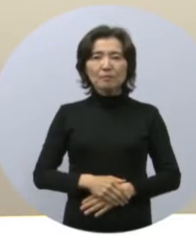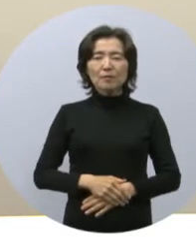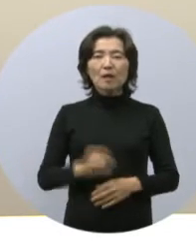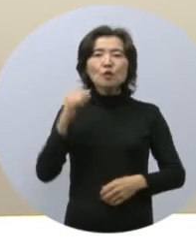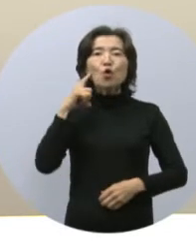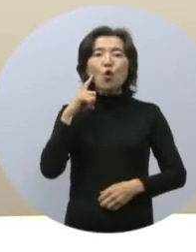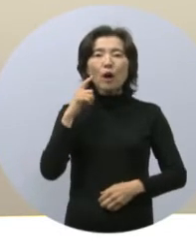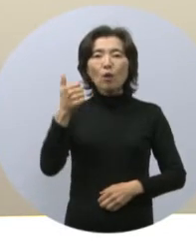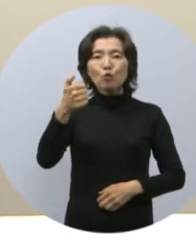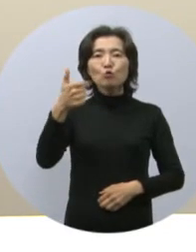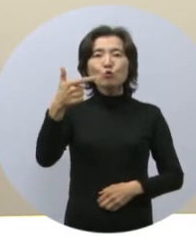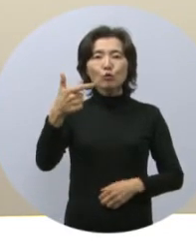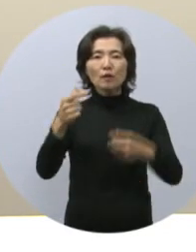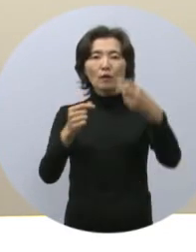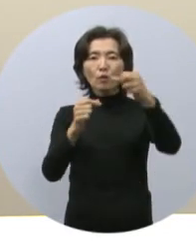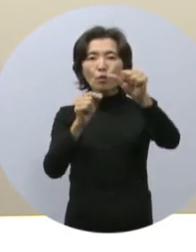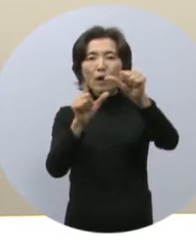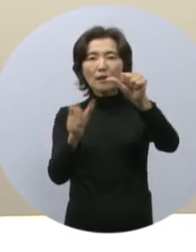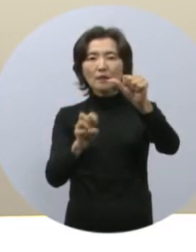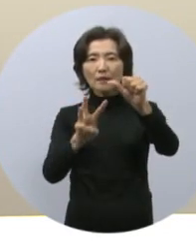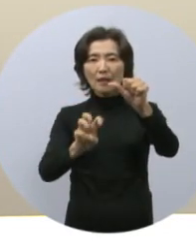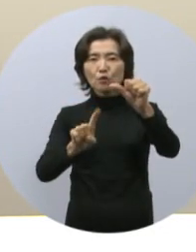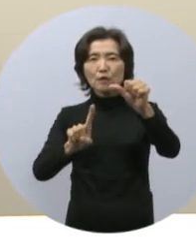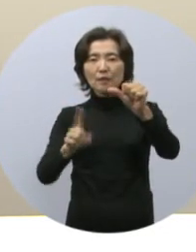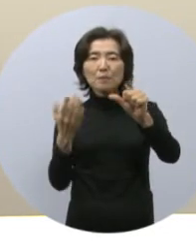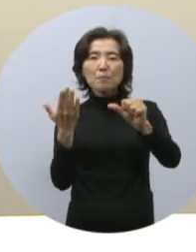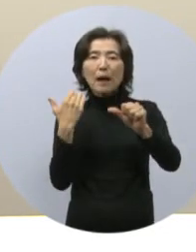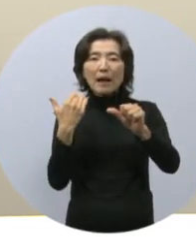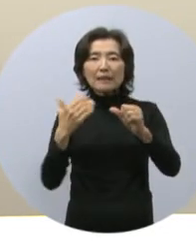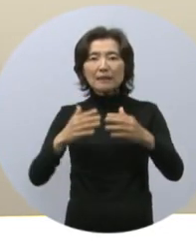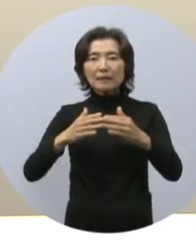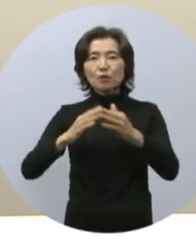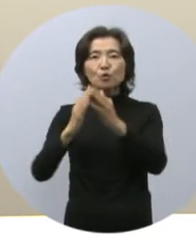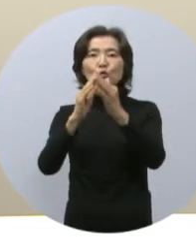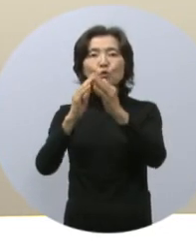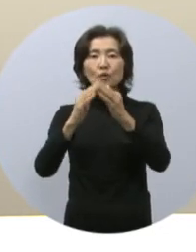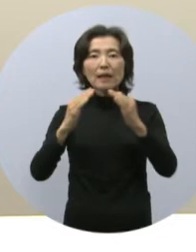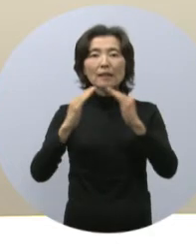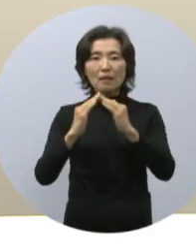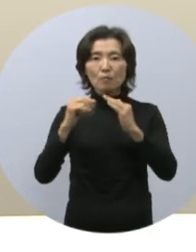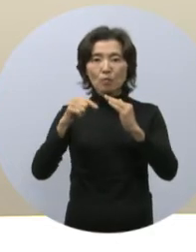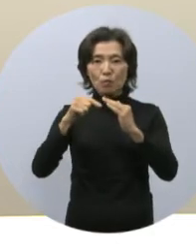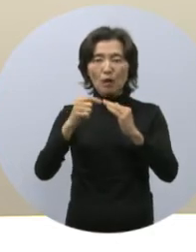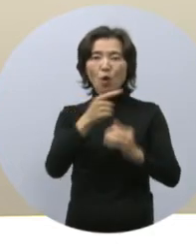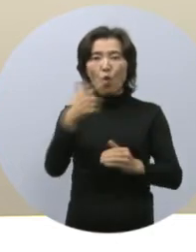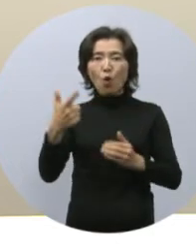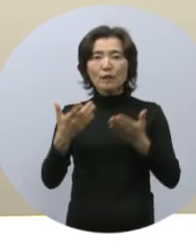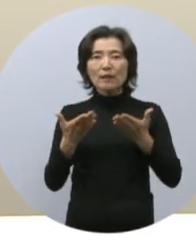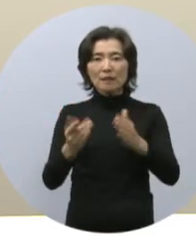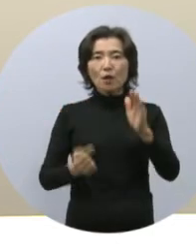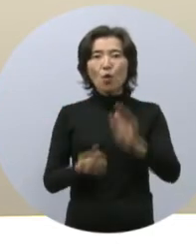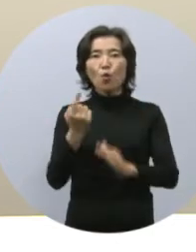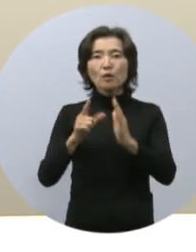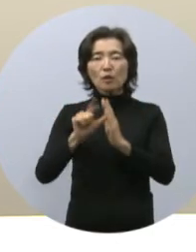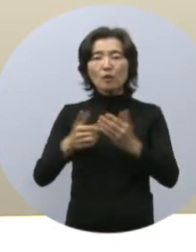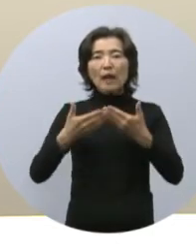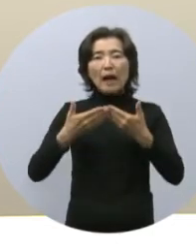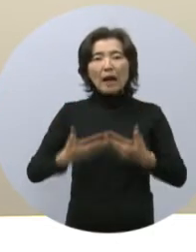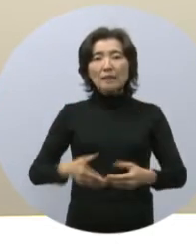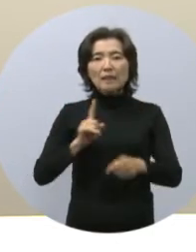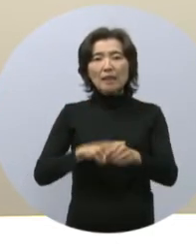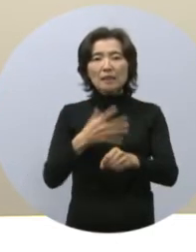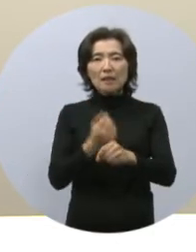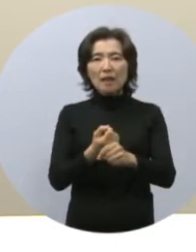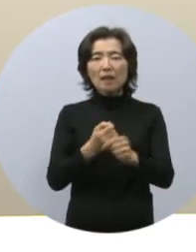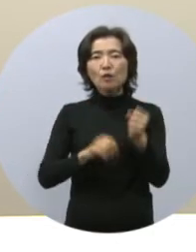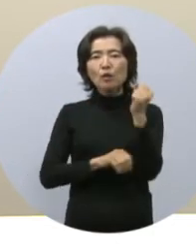昭和56年5月31日以前に着工された建物は、大地震が起きた時の安全性の定めが現在